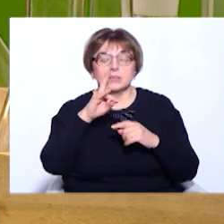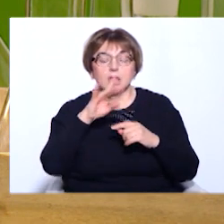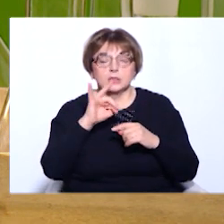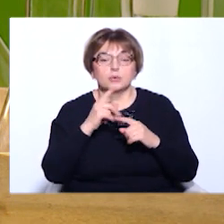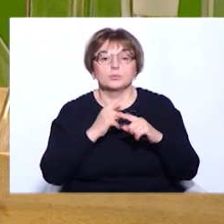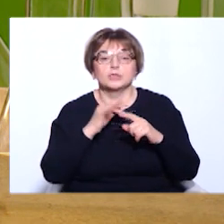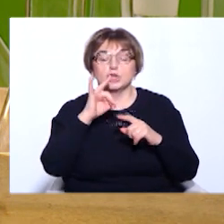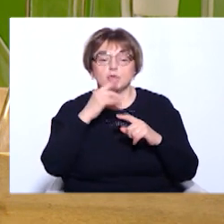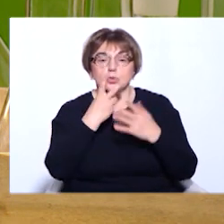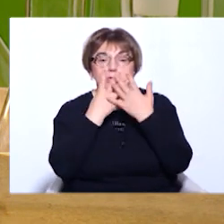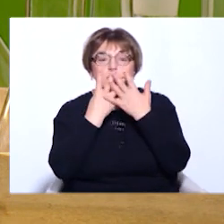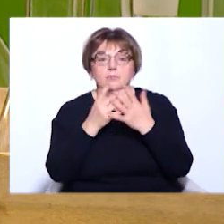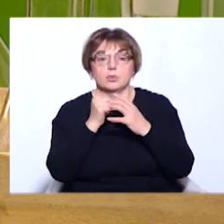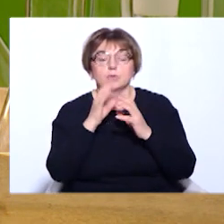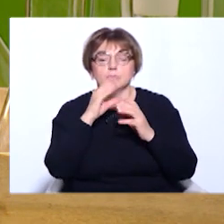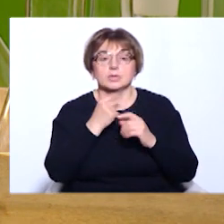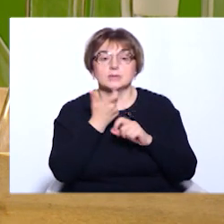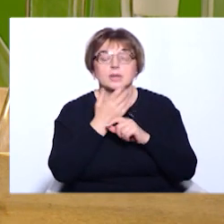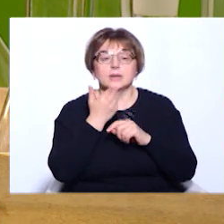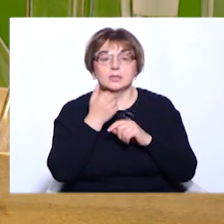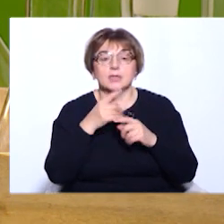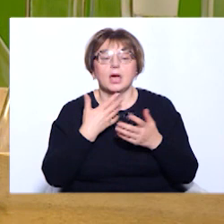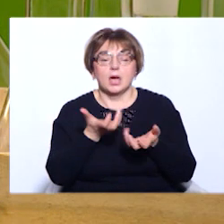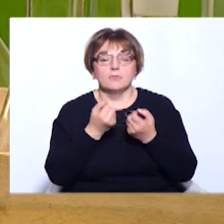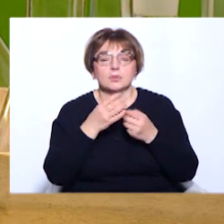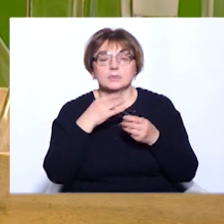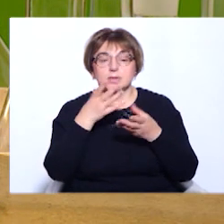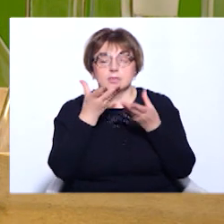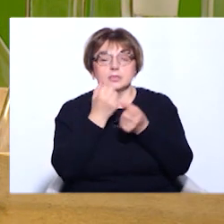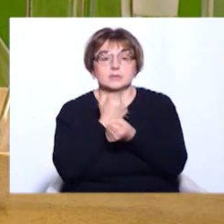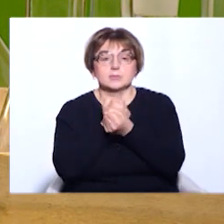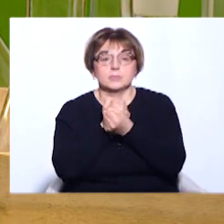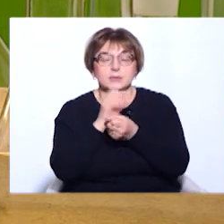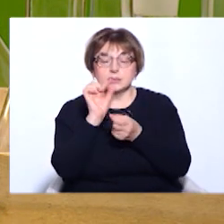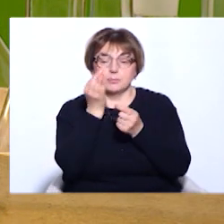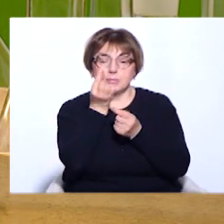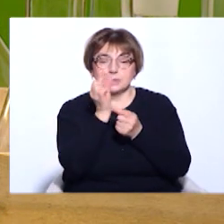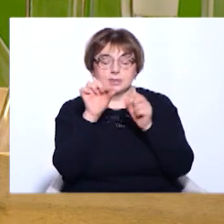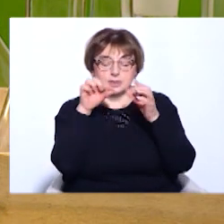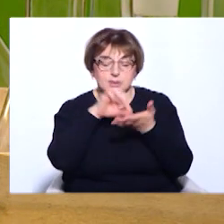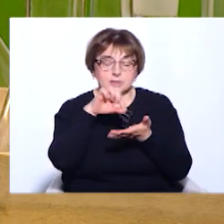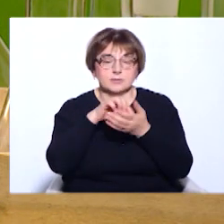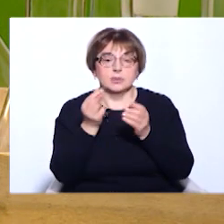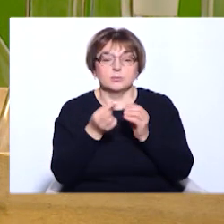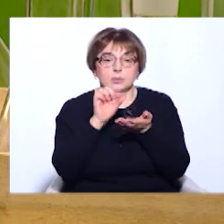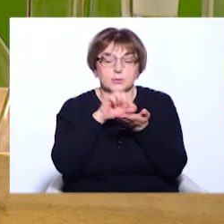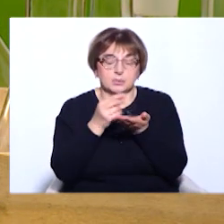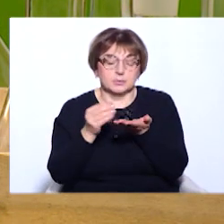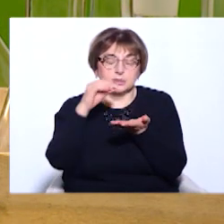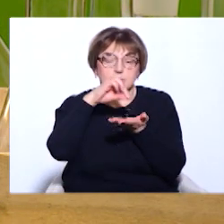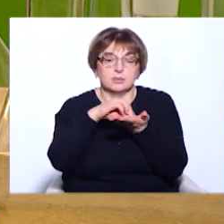ალის საშუალებით როგორ შეგვიძლია? ძალიან მარტივად ავიღოთ სპირტით დასველებული პატარა ფირფიტა, მასზე